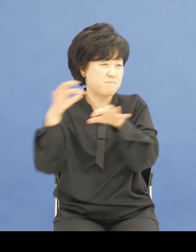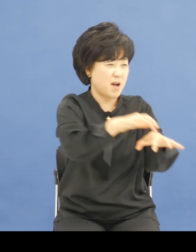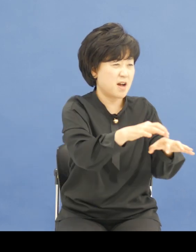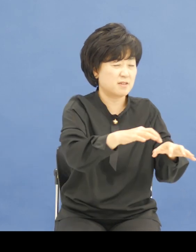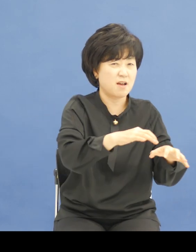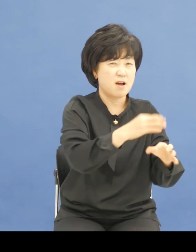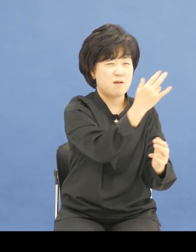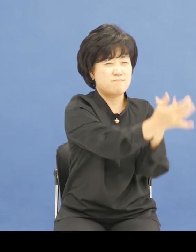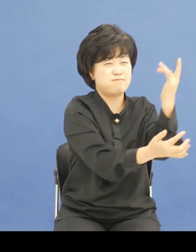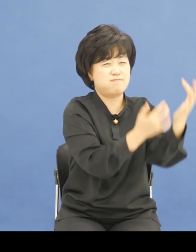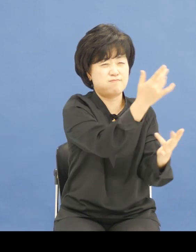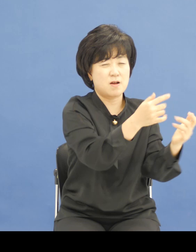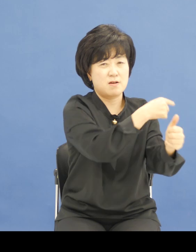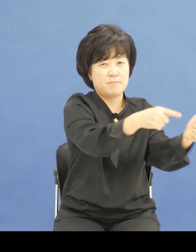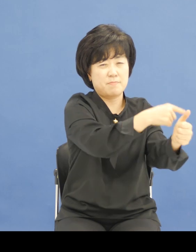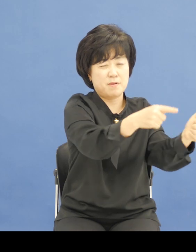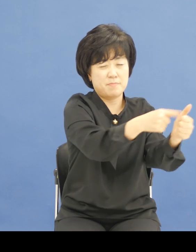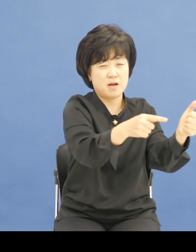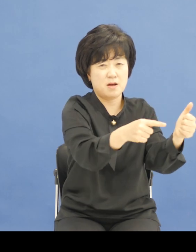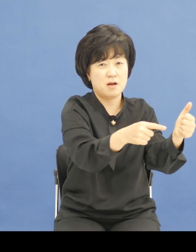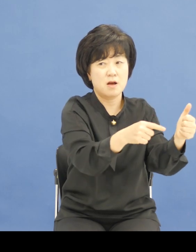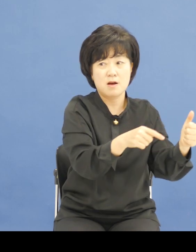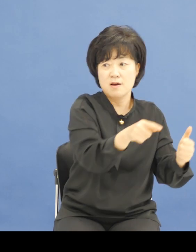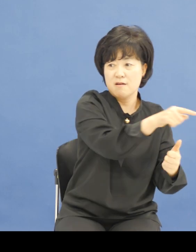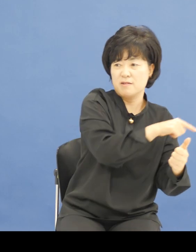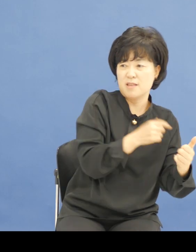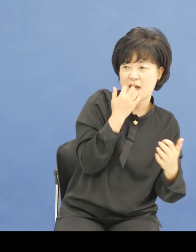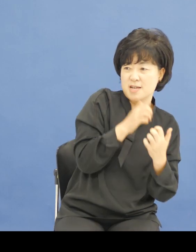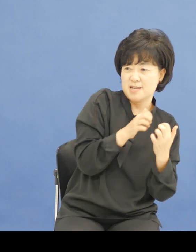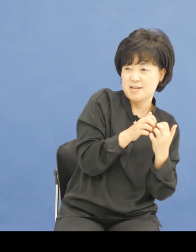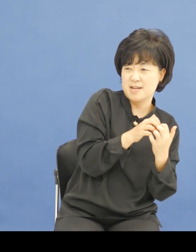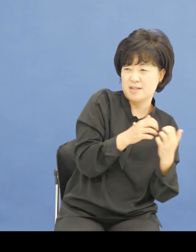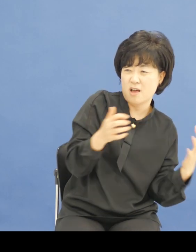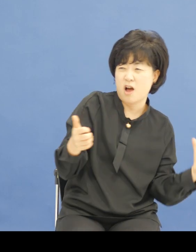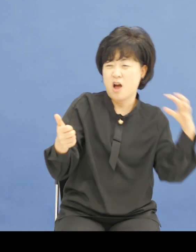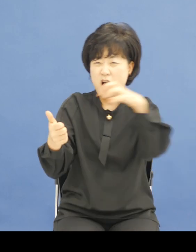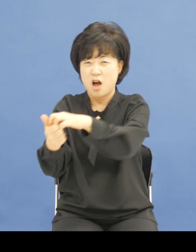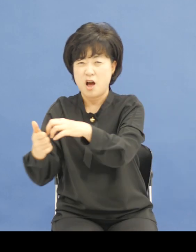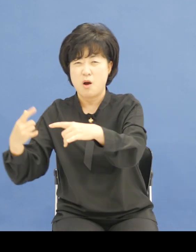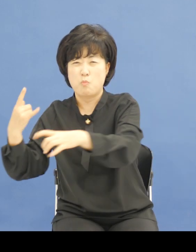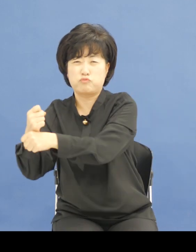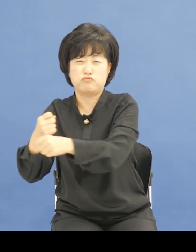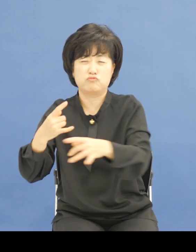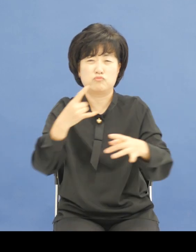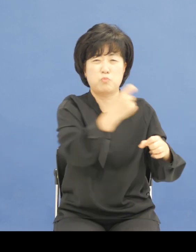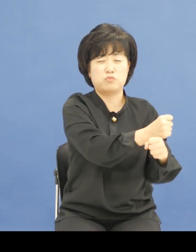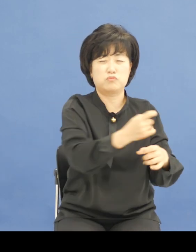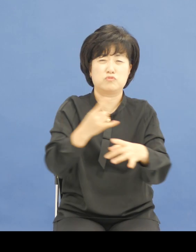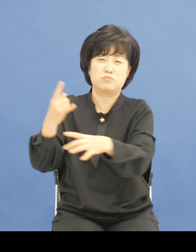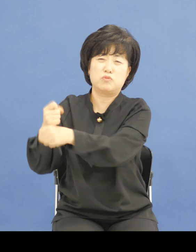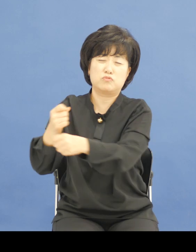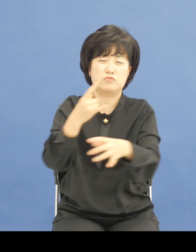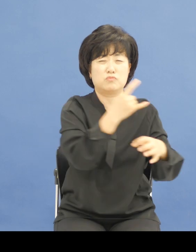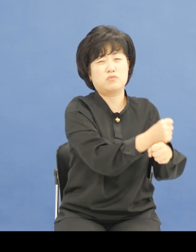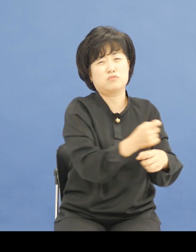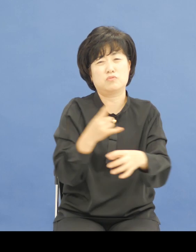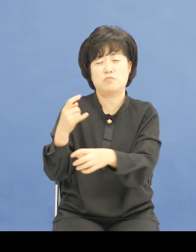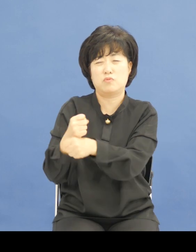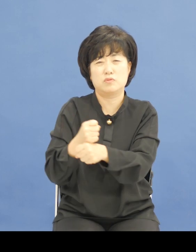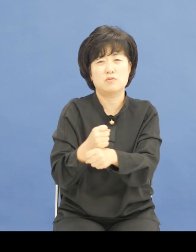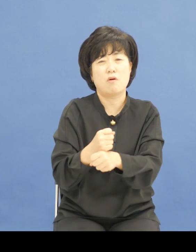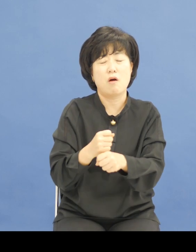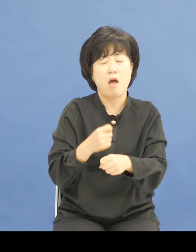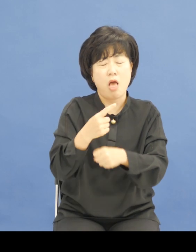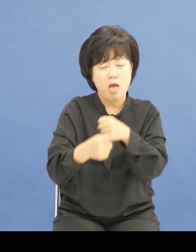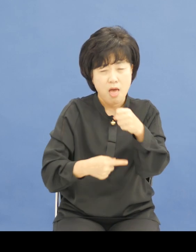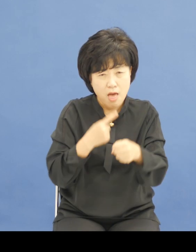가고, 해마다에서 적게는 수십에서 수백 명이 아. 서로 죽고 죽이는 일이 반복됐다고 예. 그러더라고.